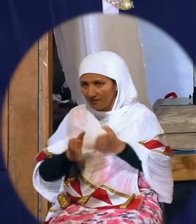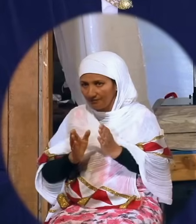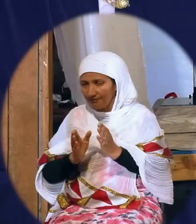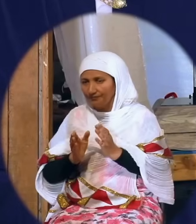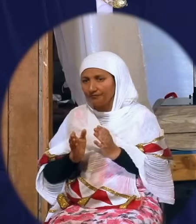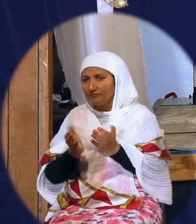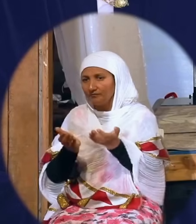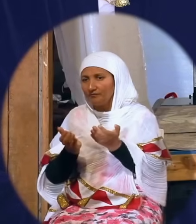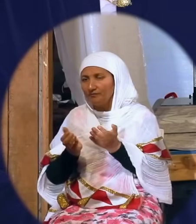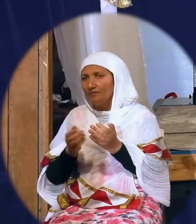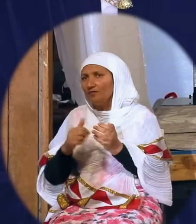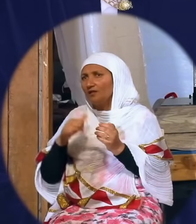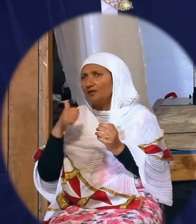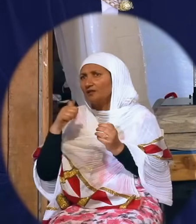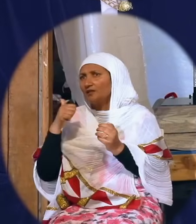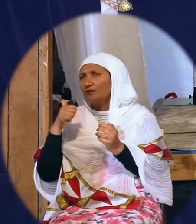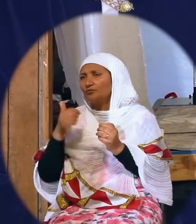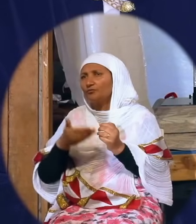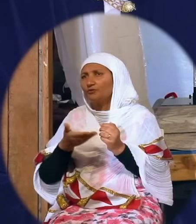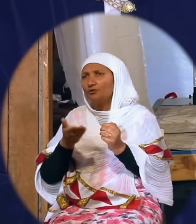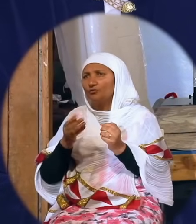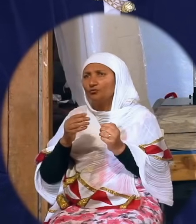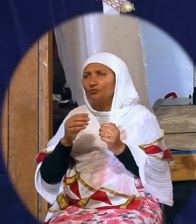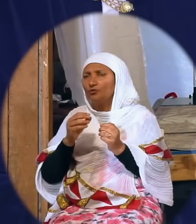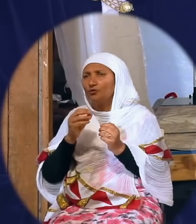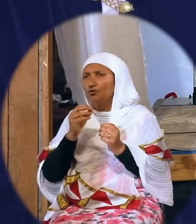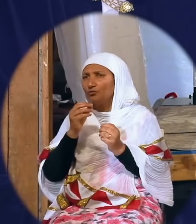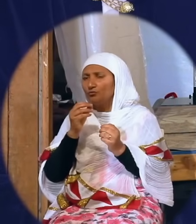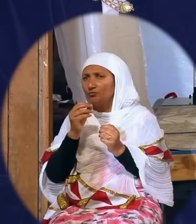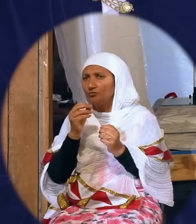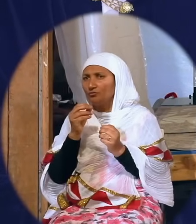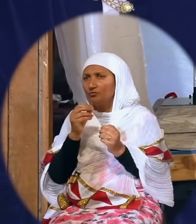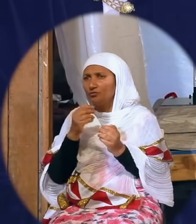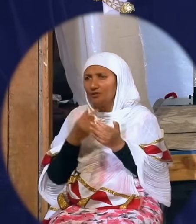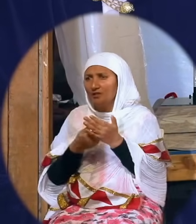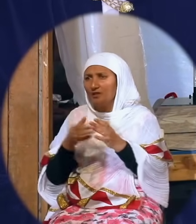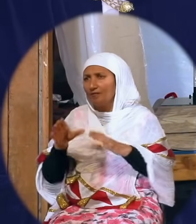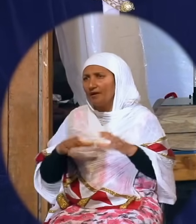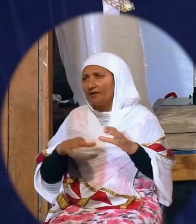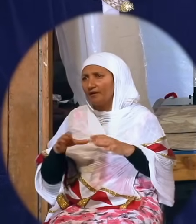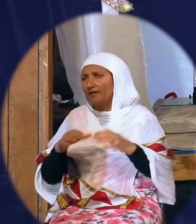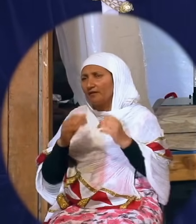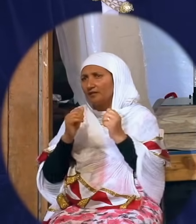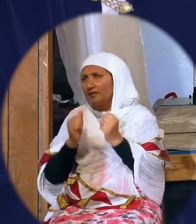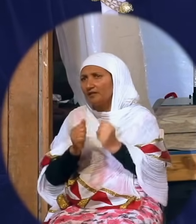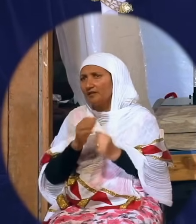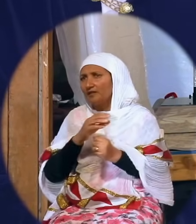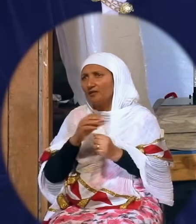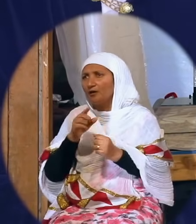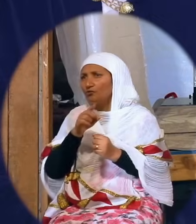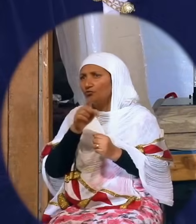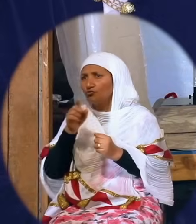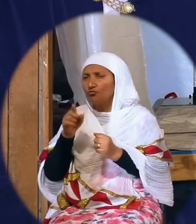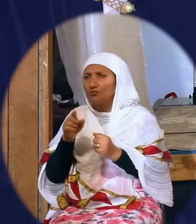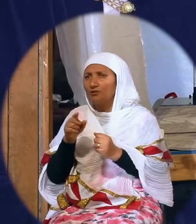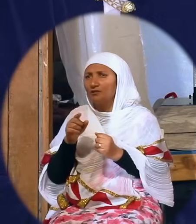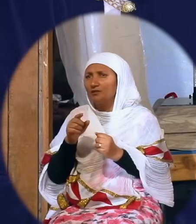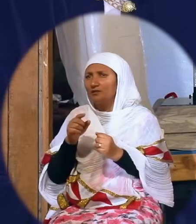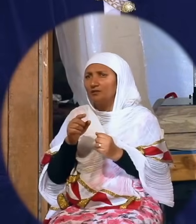ነው እንጂ ለሌላም ሰው የምንነግረው ለልጆች መንገር አለብን ማለት አይደለም። ይህን ማድረግ ከቻለና እነሱን የምናዳምጣቸው ከሆነ